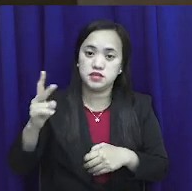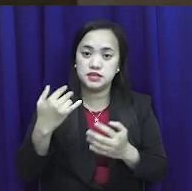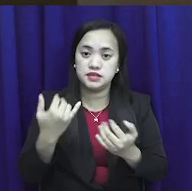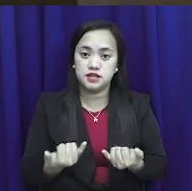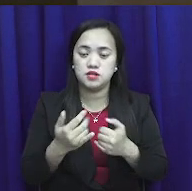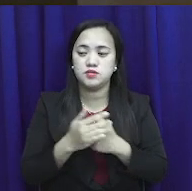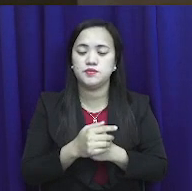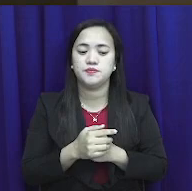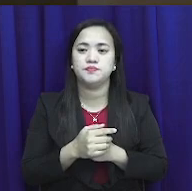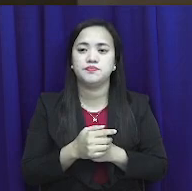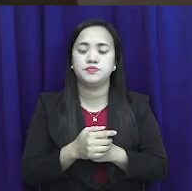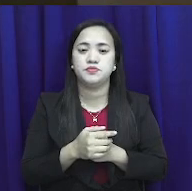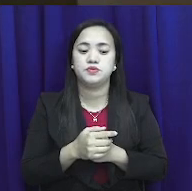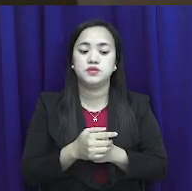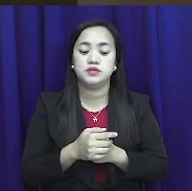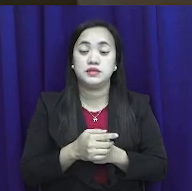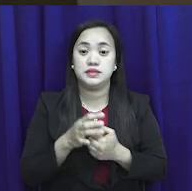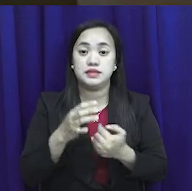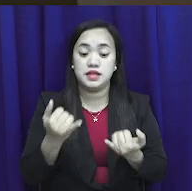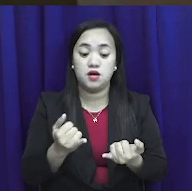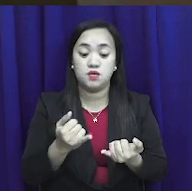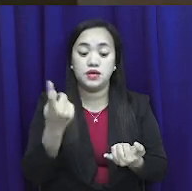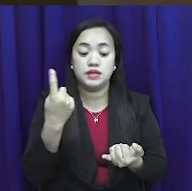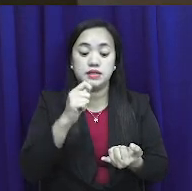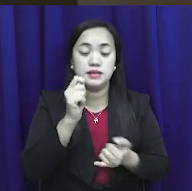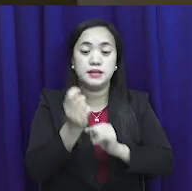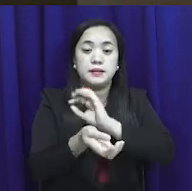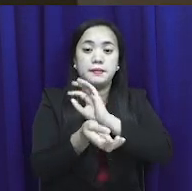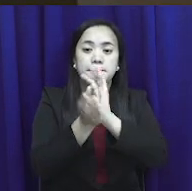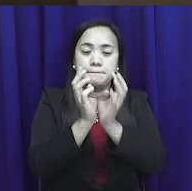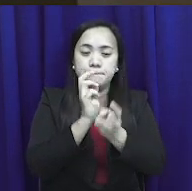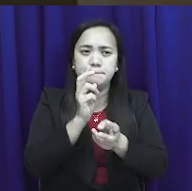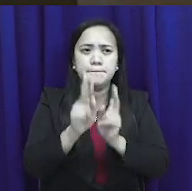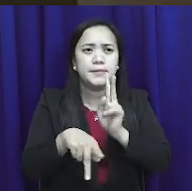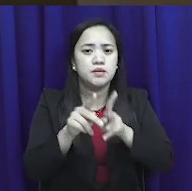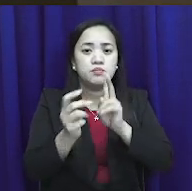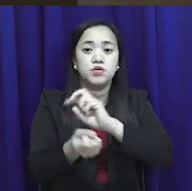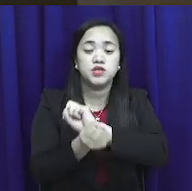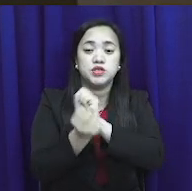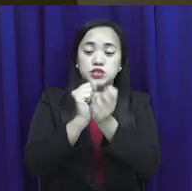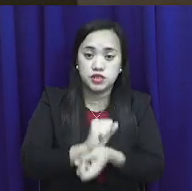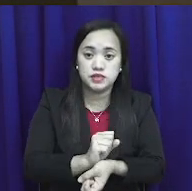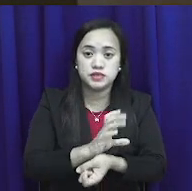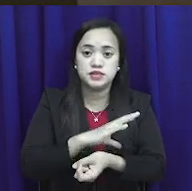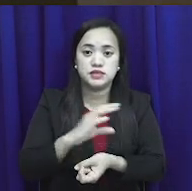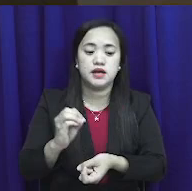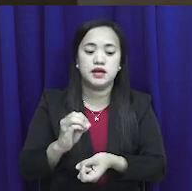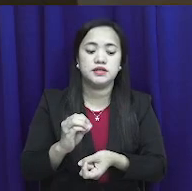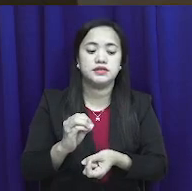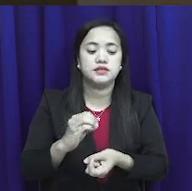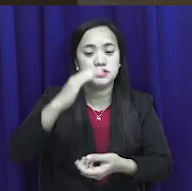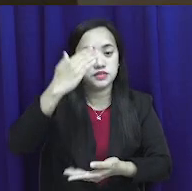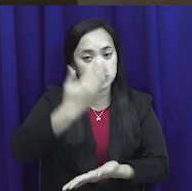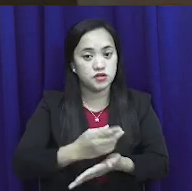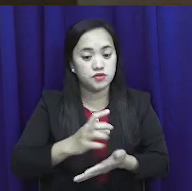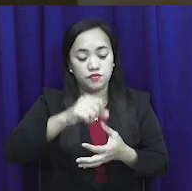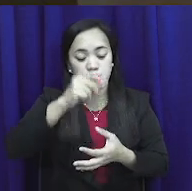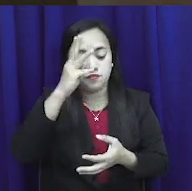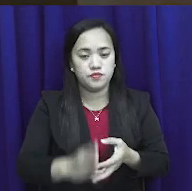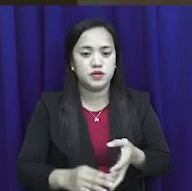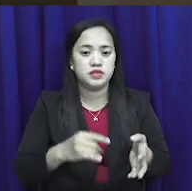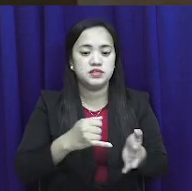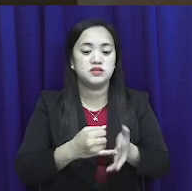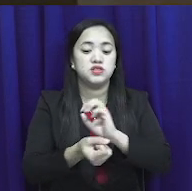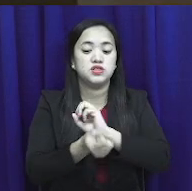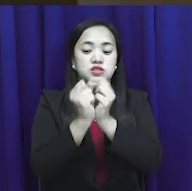nakak tayong mga nabago ang tutulong sa pagbabago ang nangyayari ang kasalanan binabago na ngayon ang